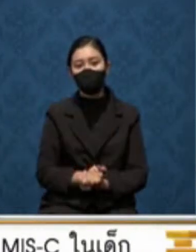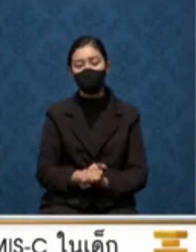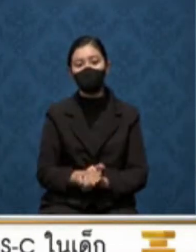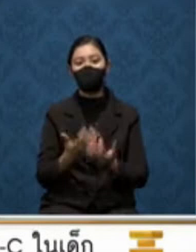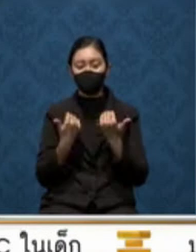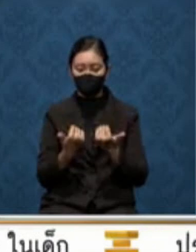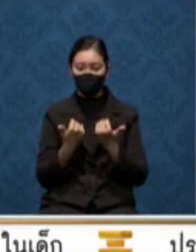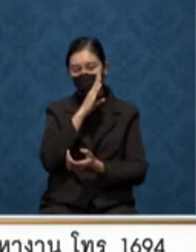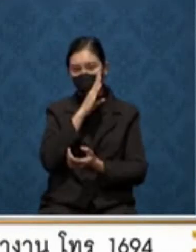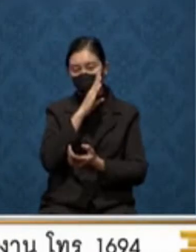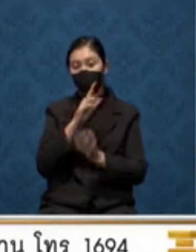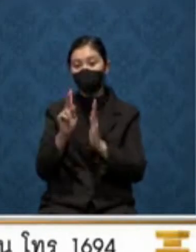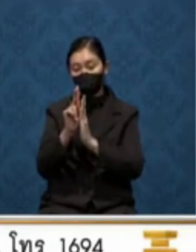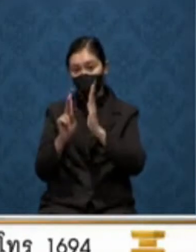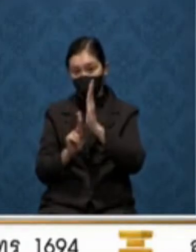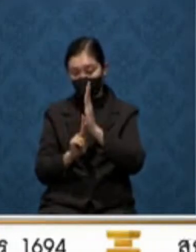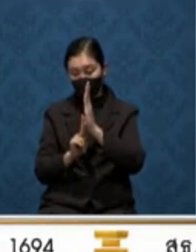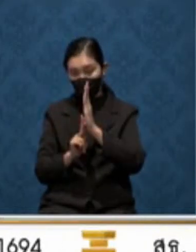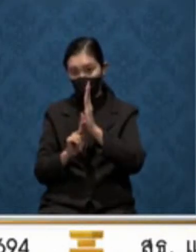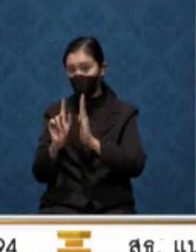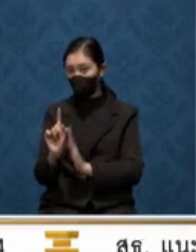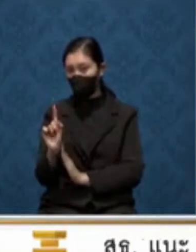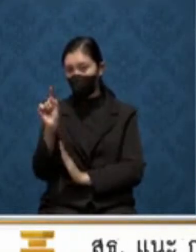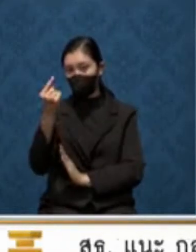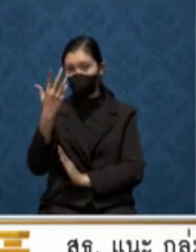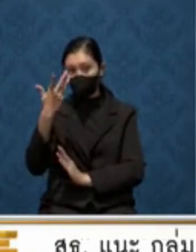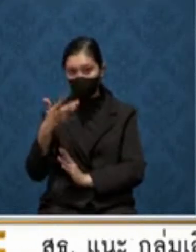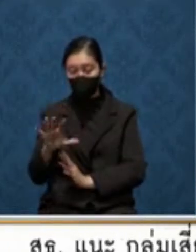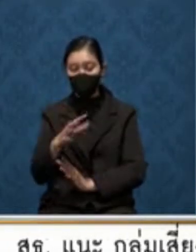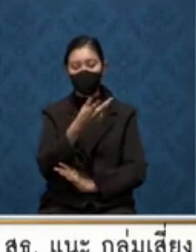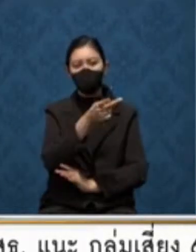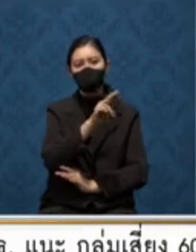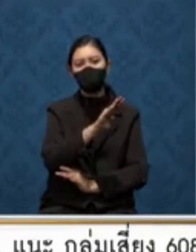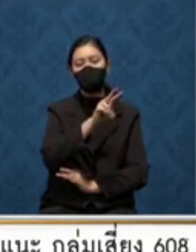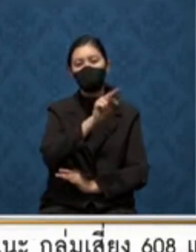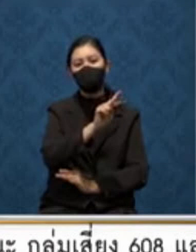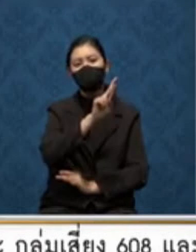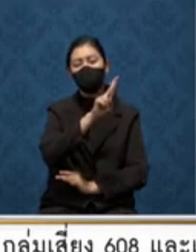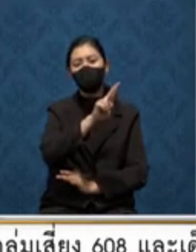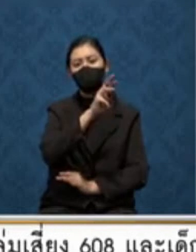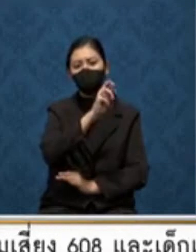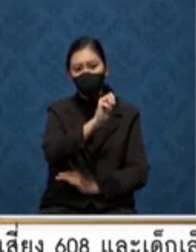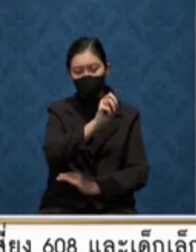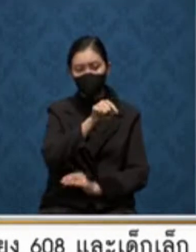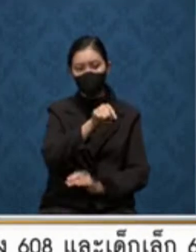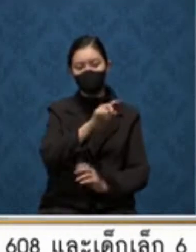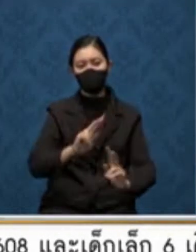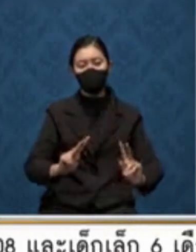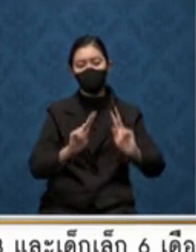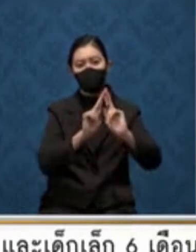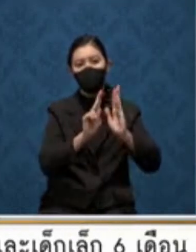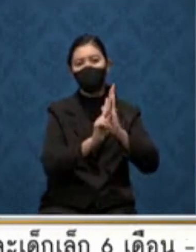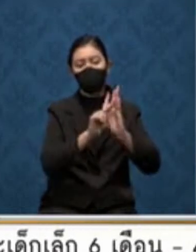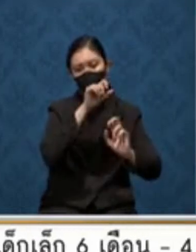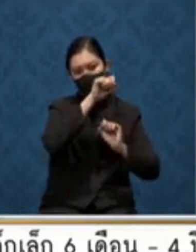ี่ทางโรม.ไดออกมาเมะวนนแะถึงแ้ว่าผมเองigtenมัน